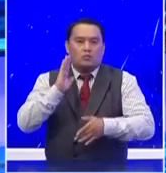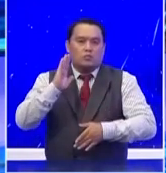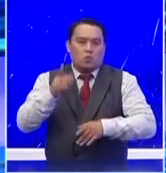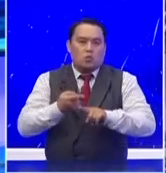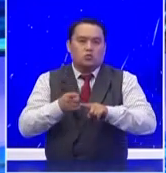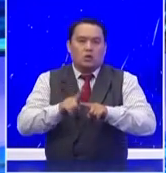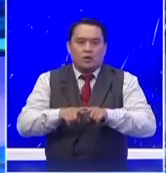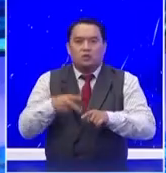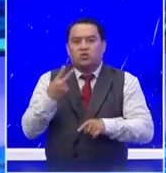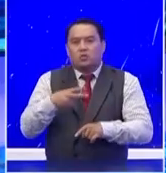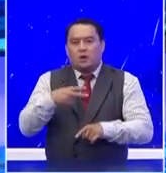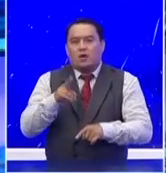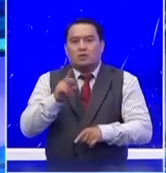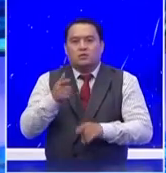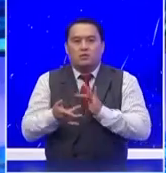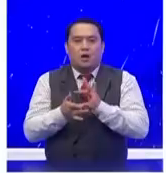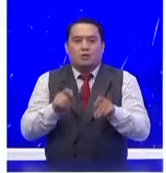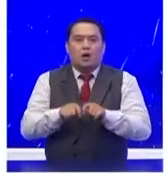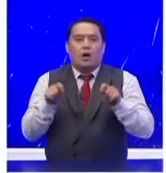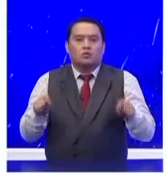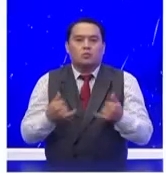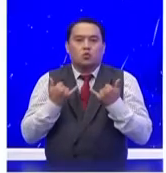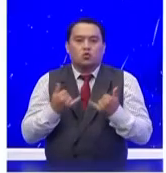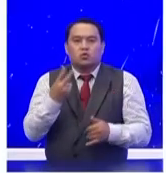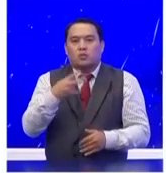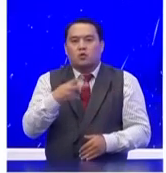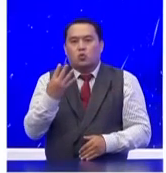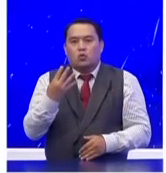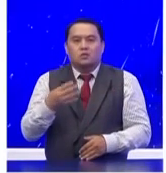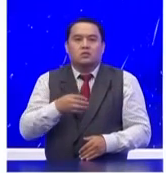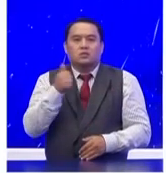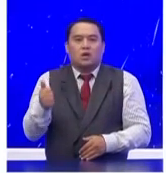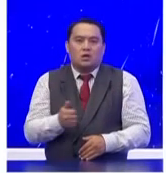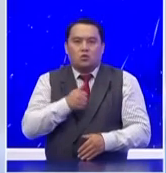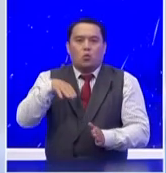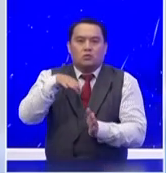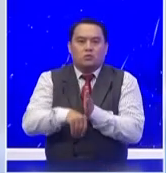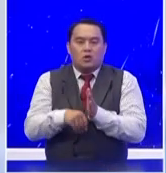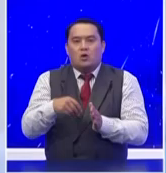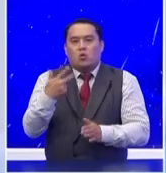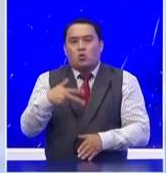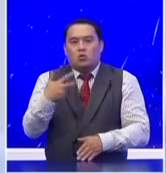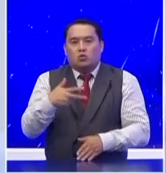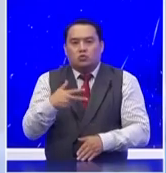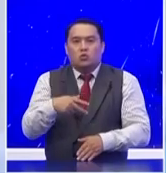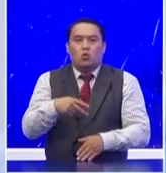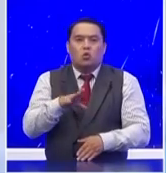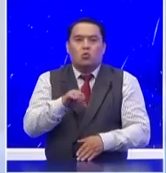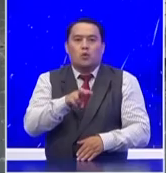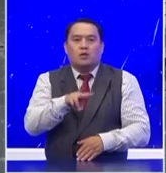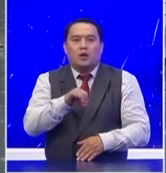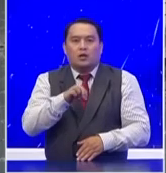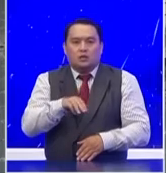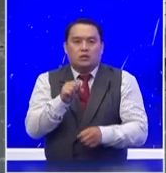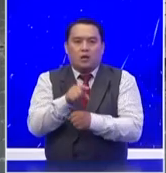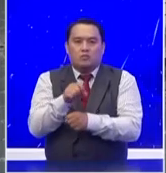мақсатта құрбан 2020.kz сайты ашылып, бүгінен бастап 24 сағат бойы іске қосылады. 30 шілдеге дейін құрбан шалуға онлайн